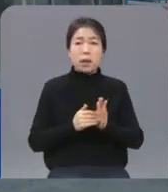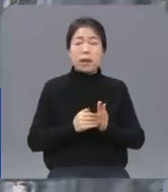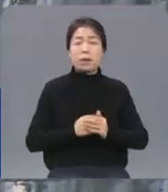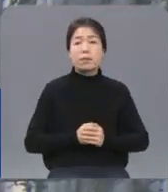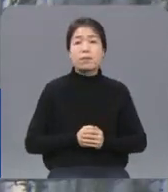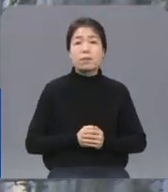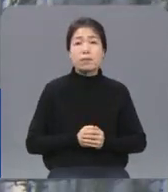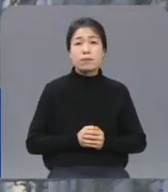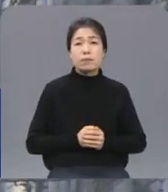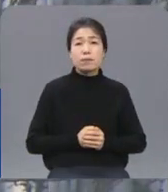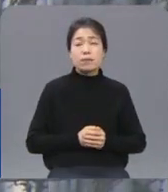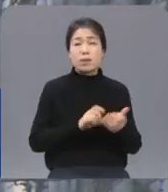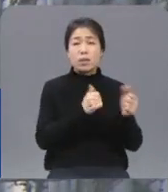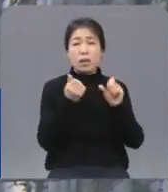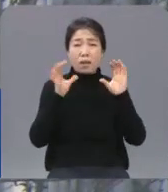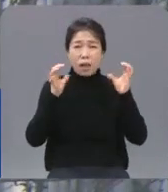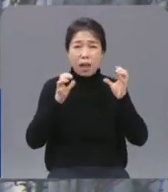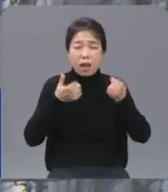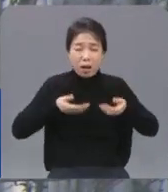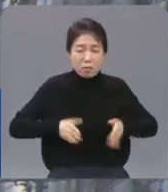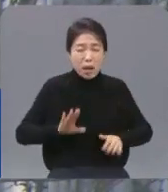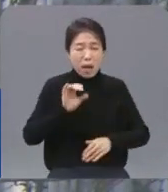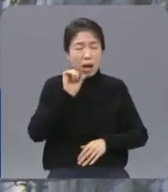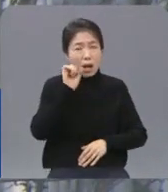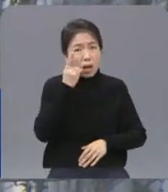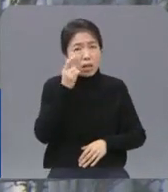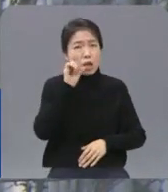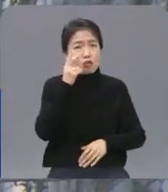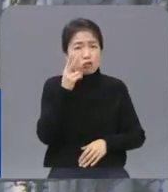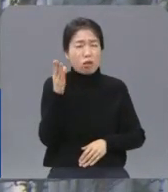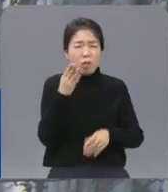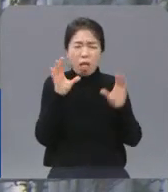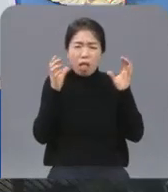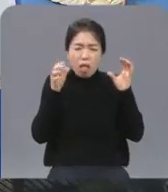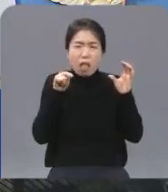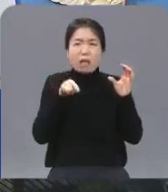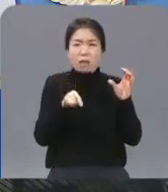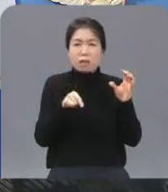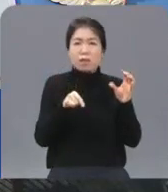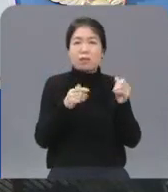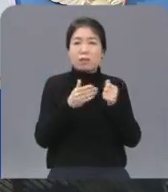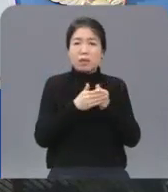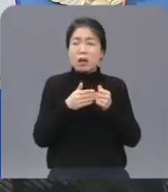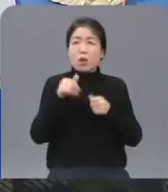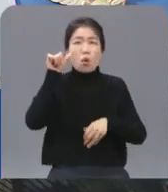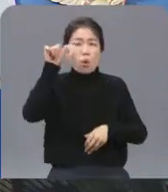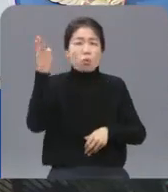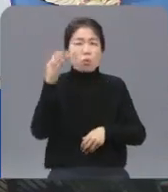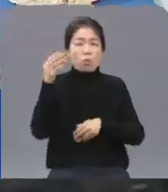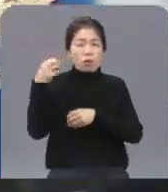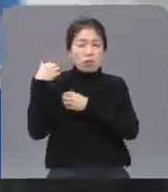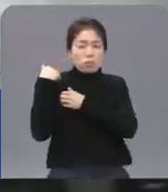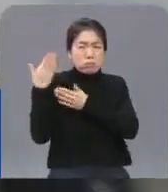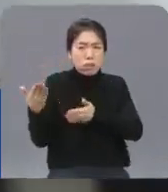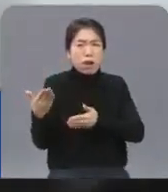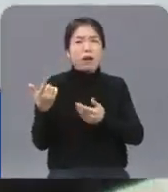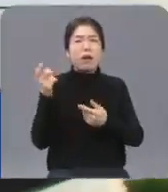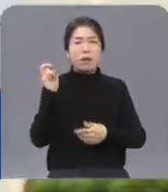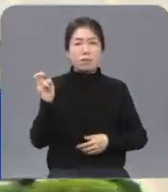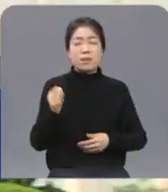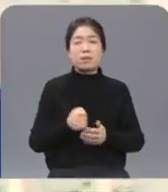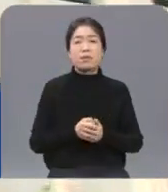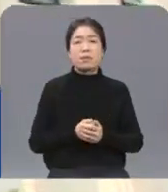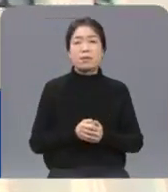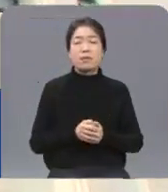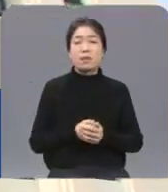접수됐습니다 숨진 아기는 생후 1개월에서 2개월 정도로 추정되는 영화로 5일 정도 방치된 것으로 알려졌습니다